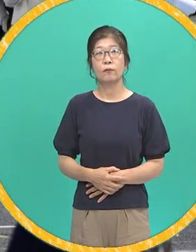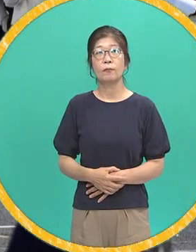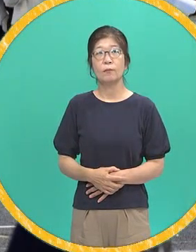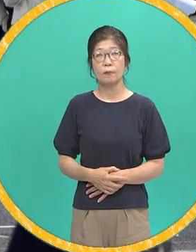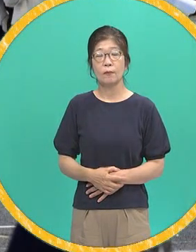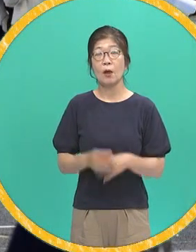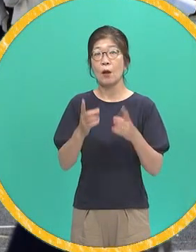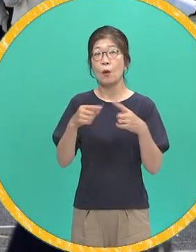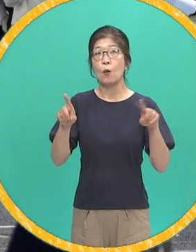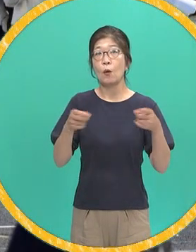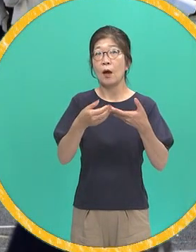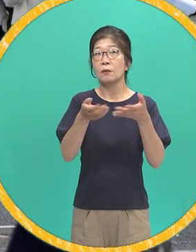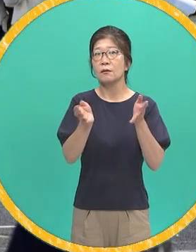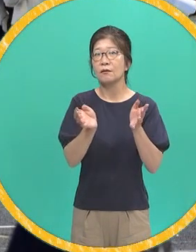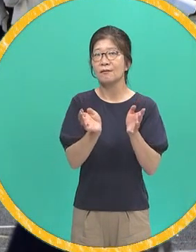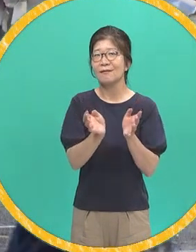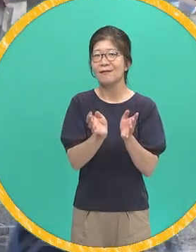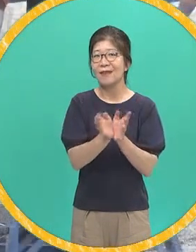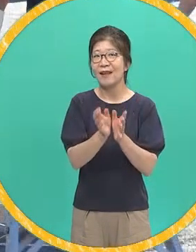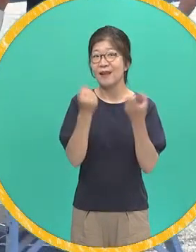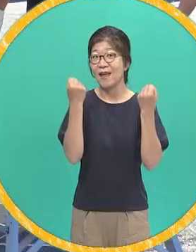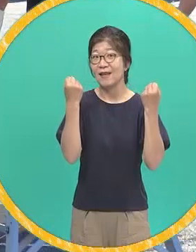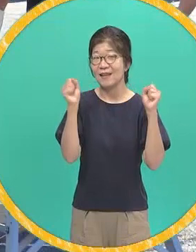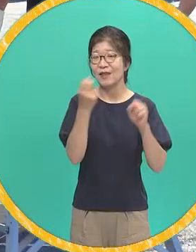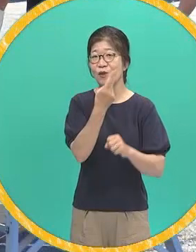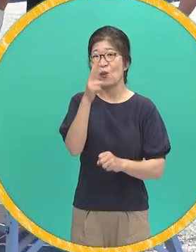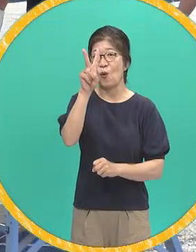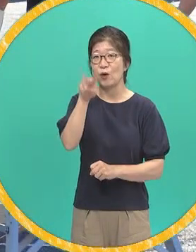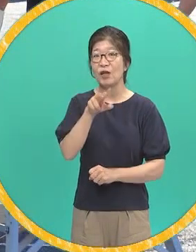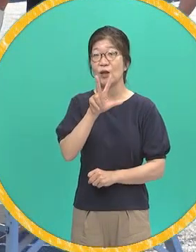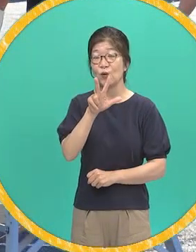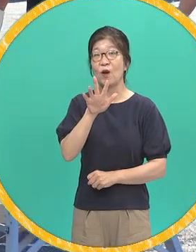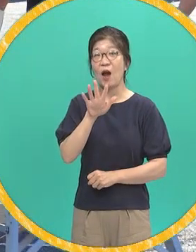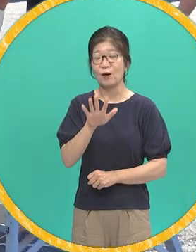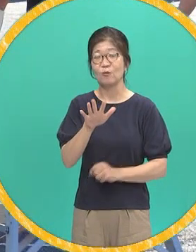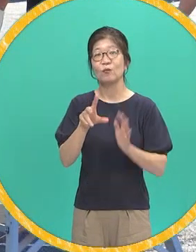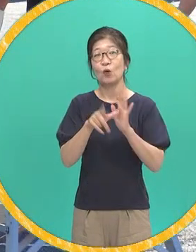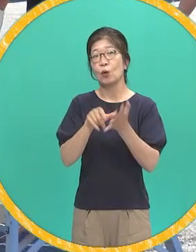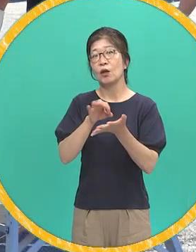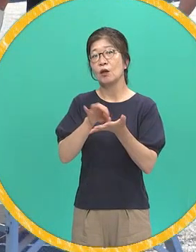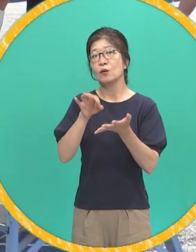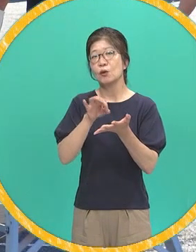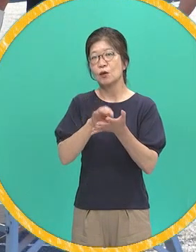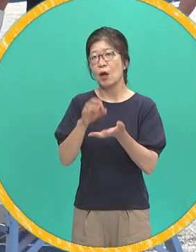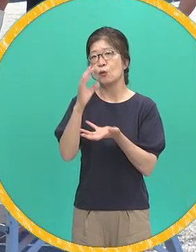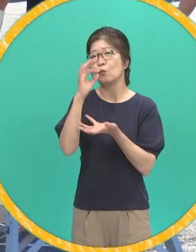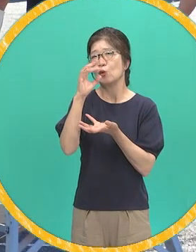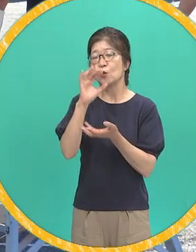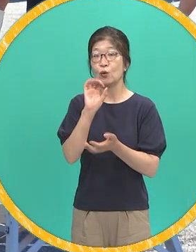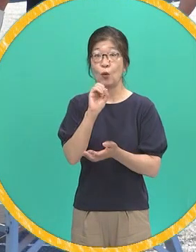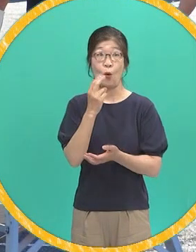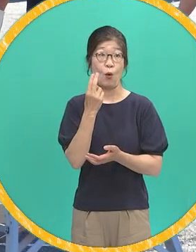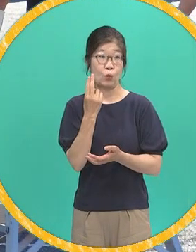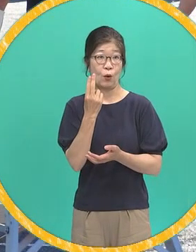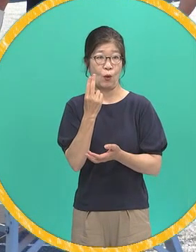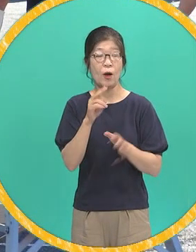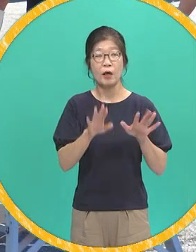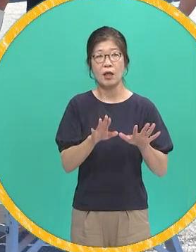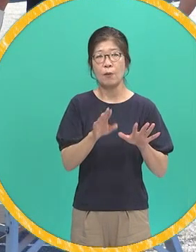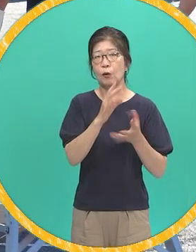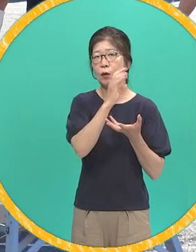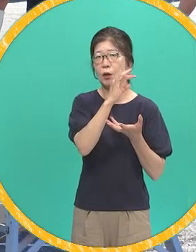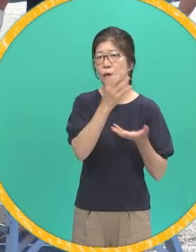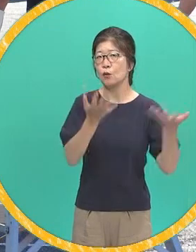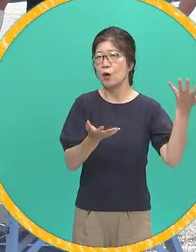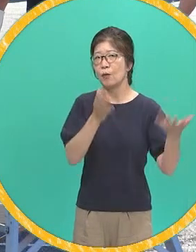警察音楽隊による演技の一つドリル演技その中で使用するビューグルの音色を一般的な金柑楽器と聴き比べ